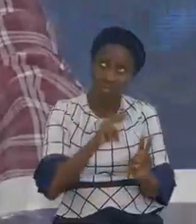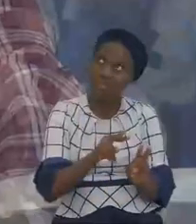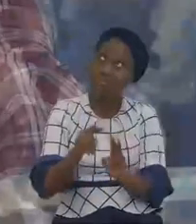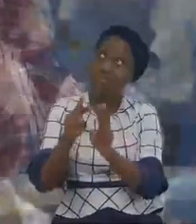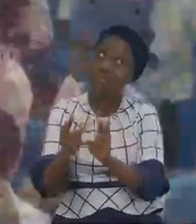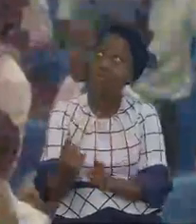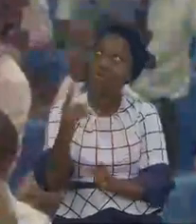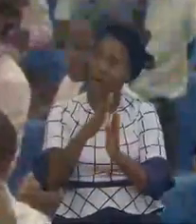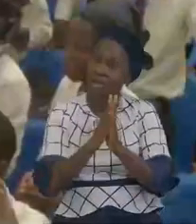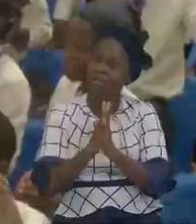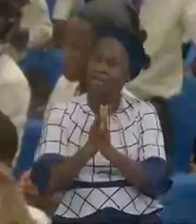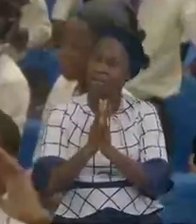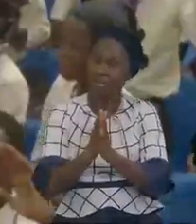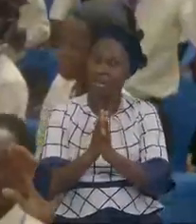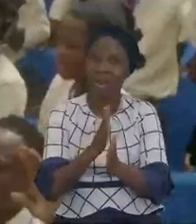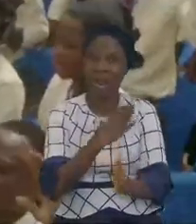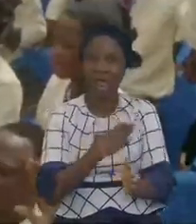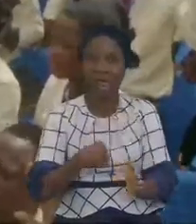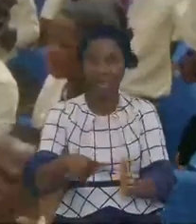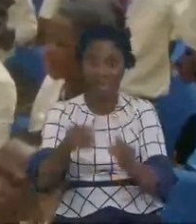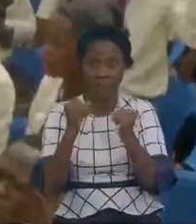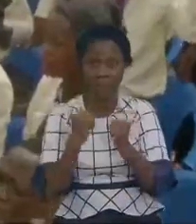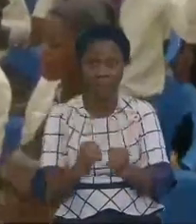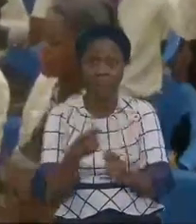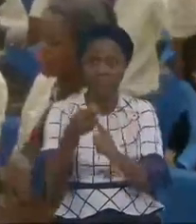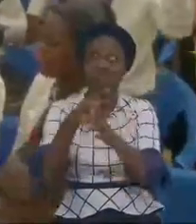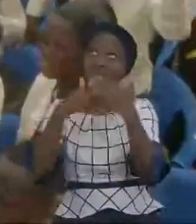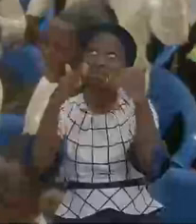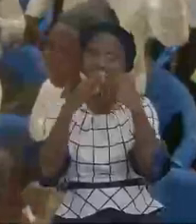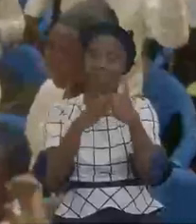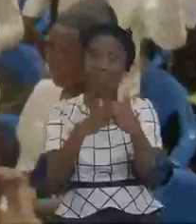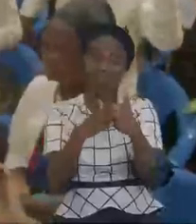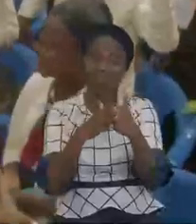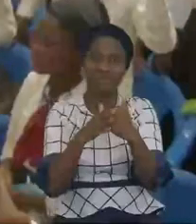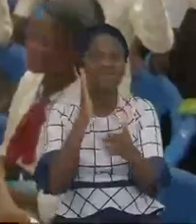Et la puissance d'en haut viendra dans ta vie.